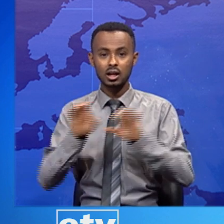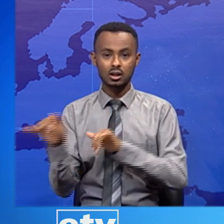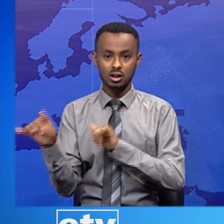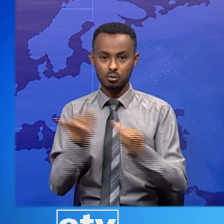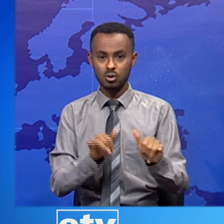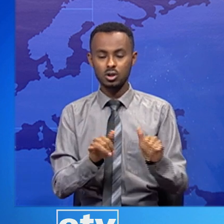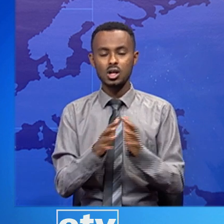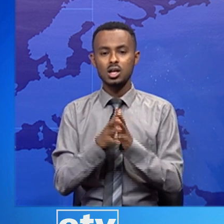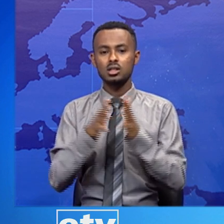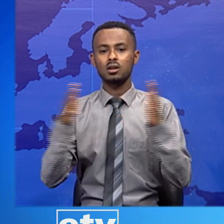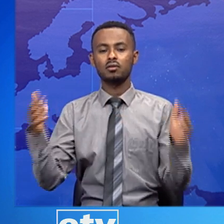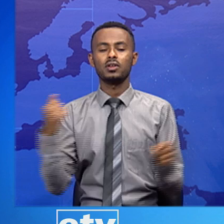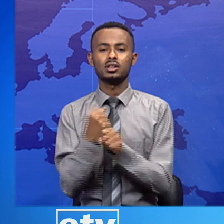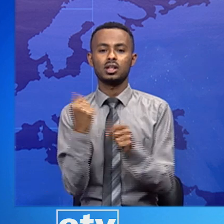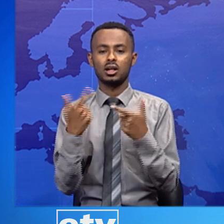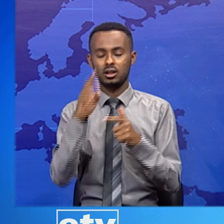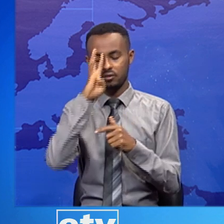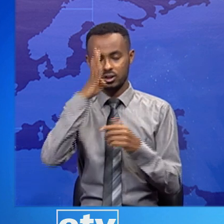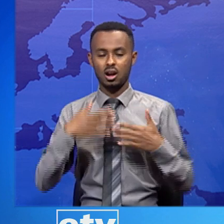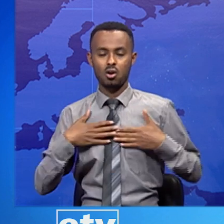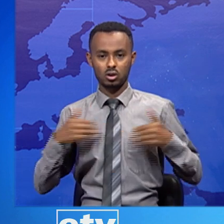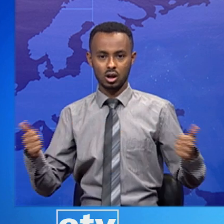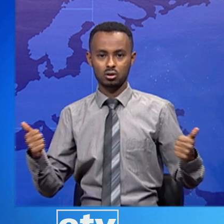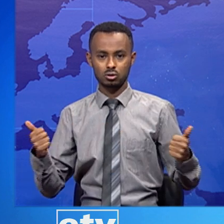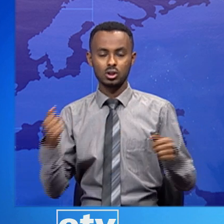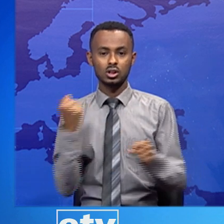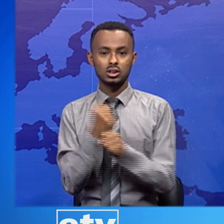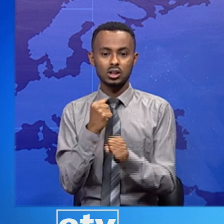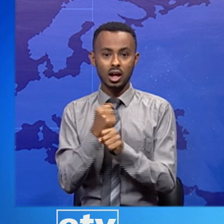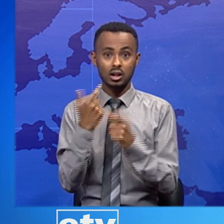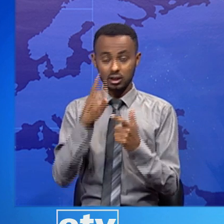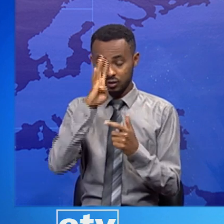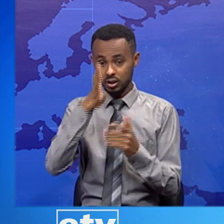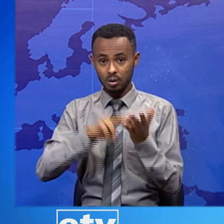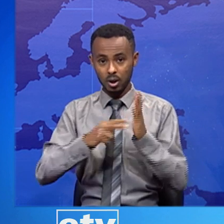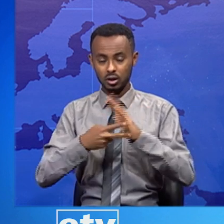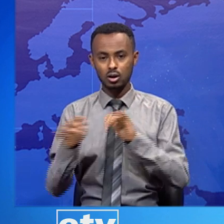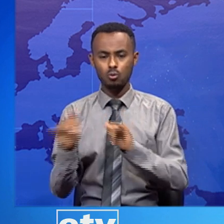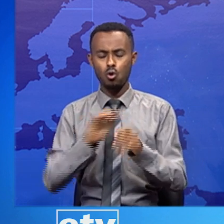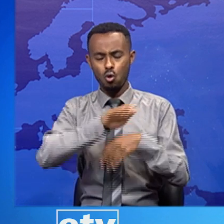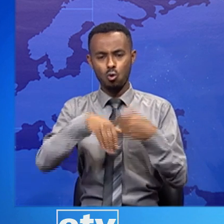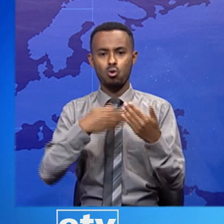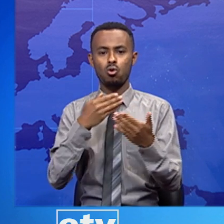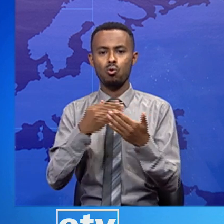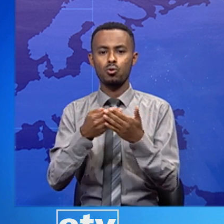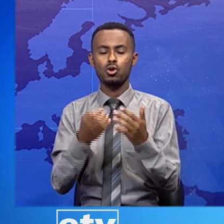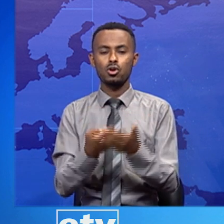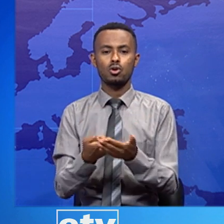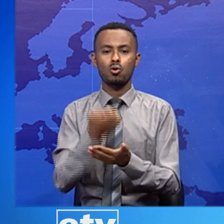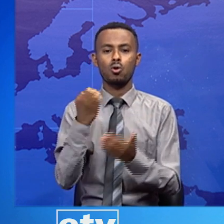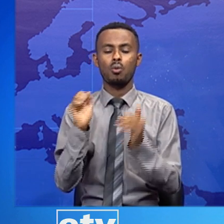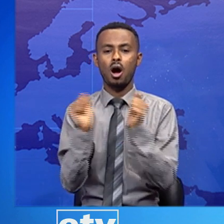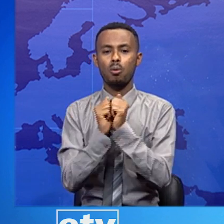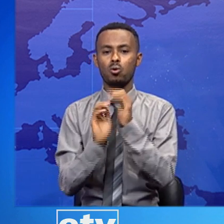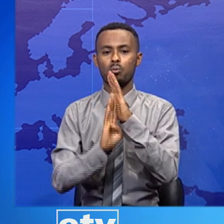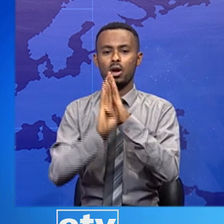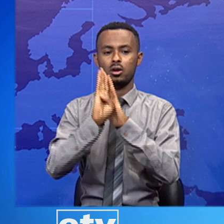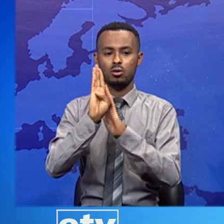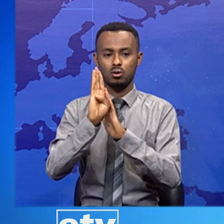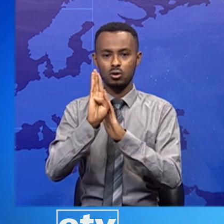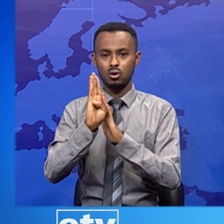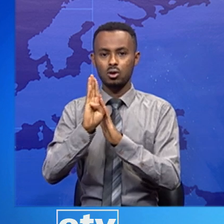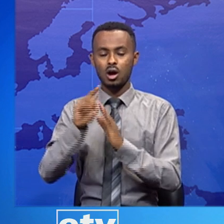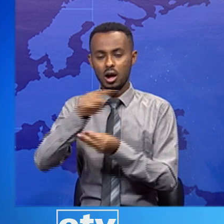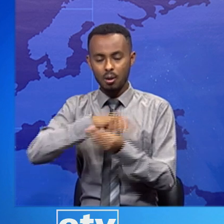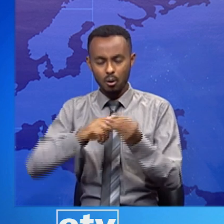ይህንን ስናደርግ ደግሞ ሰፊ ስራ እድል ይፈጠራል። ለወጣቱ ሰፊ ስራ እድል ተፈጠረ ማለት ሁሉም ኢኮኖሚው አብሮ ነው